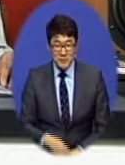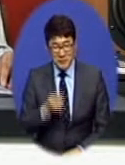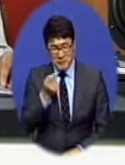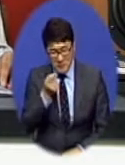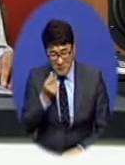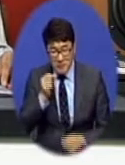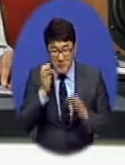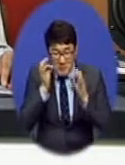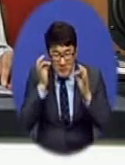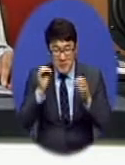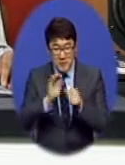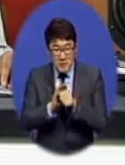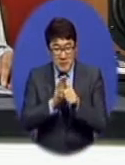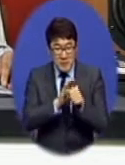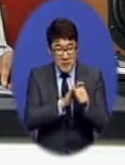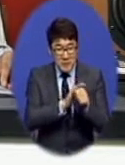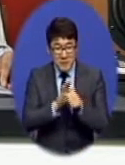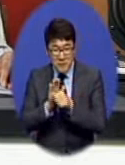조금씩 제가